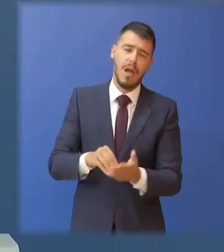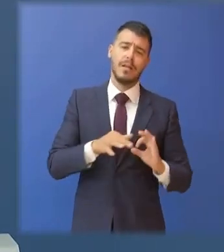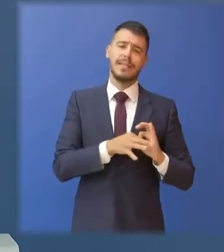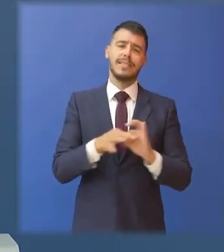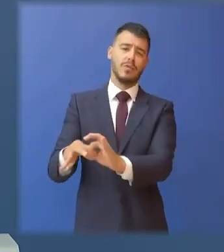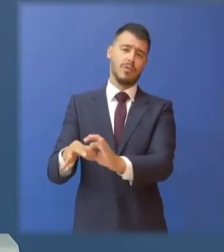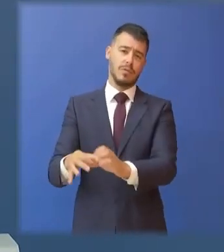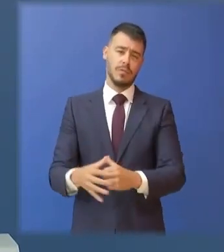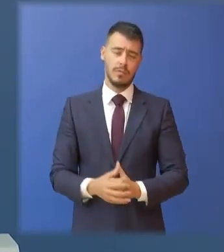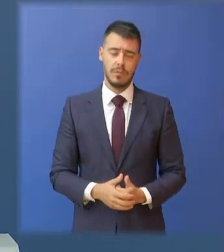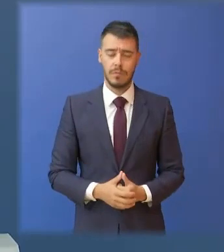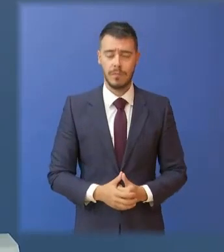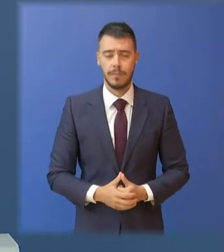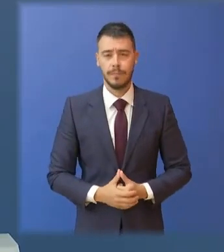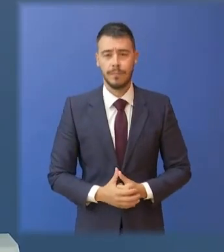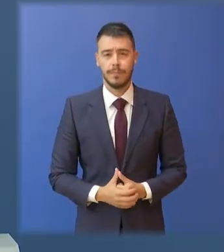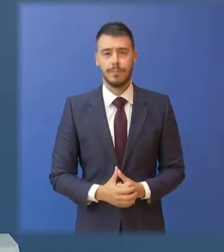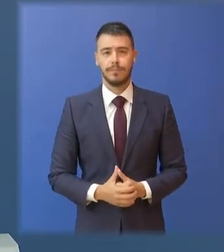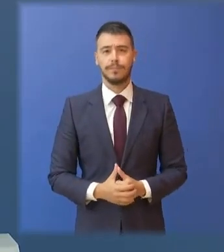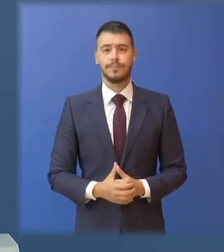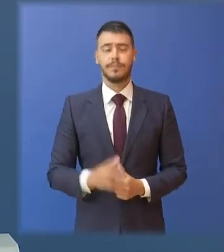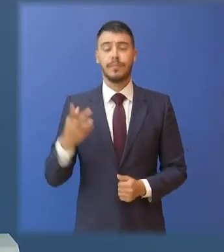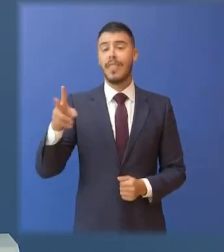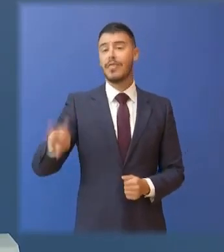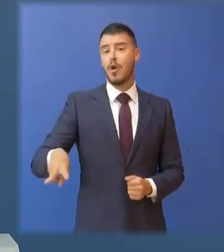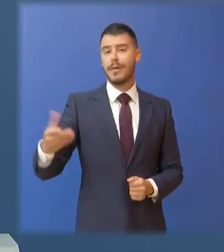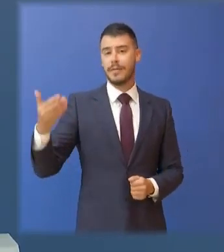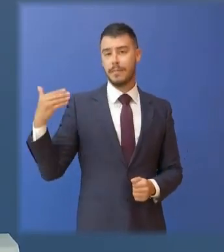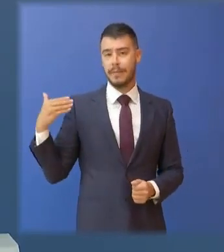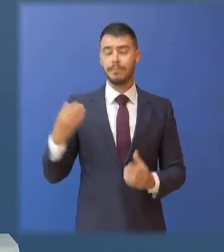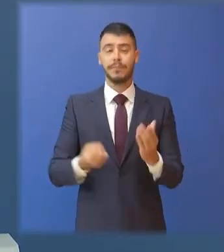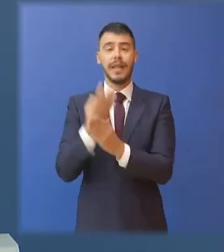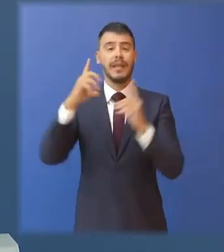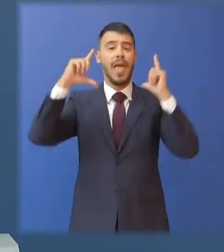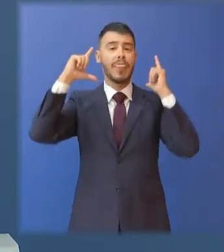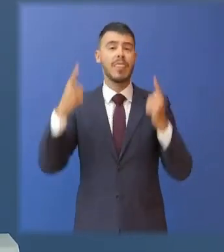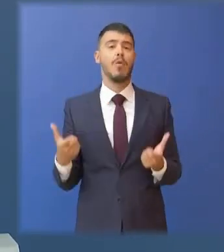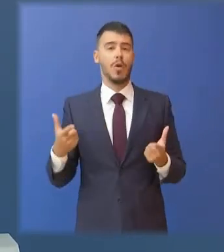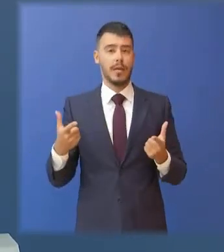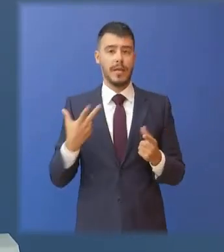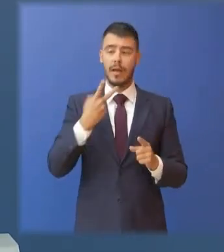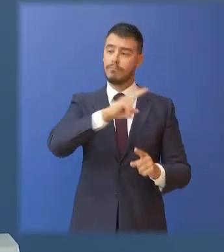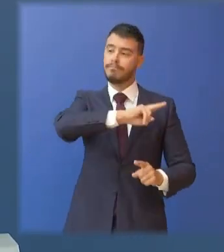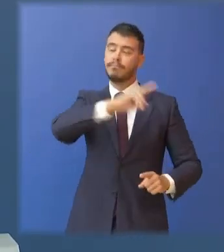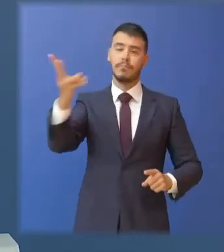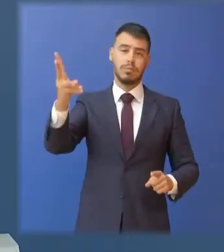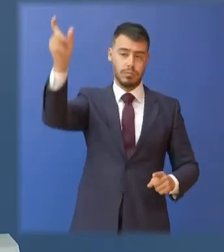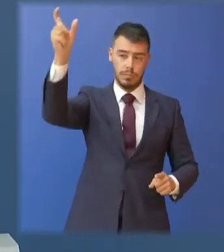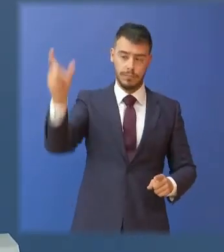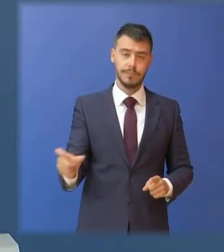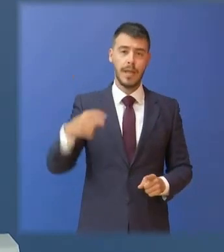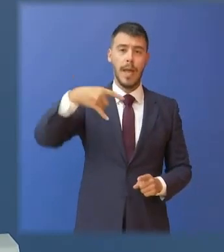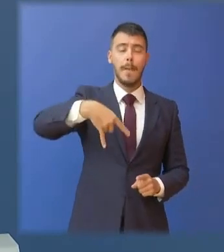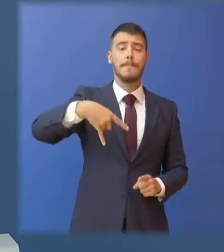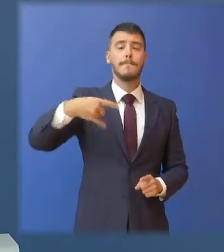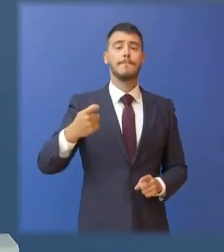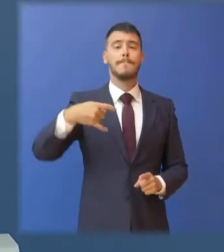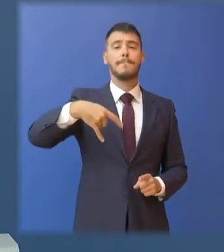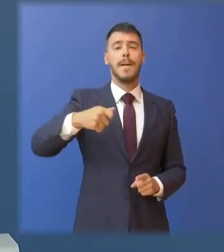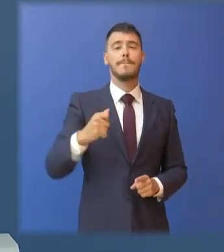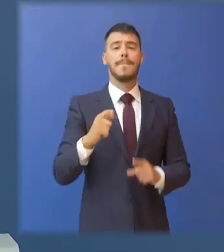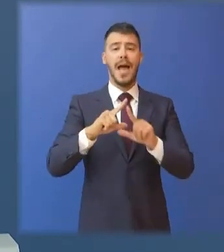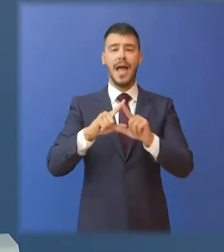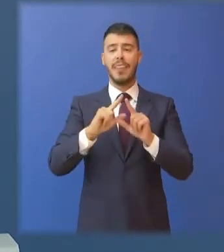Κύριε εκπρόσωπε, πριν από δύο ημέρες η Νέα Δημοκρατία επιτέθηκε στον κύριο Παπαδημούλη με την κατηγορία των fake news για την δημοσιοποίηση εγγράφου της Επιτροπής